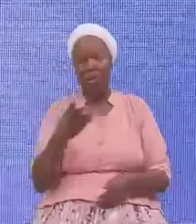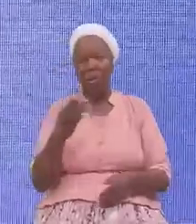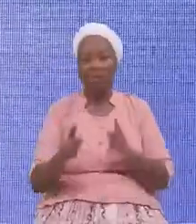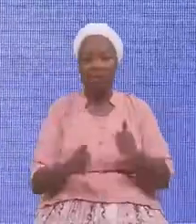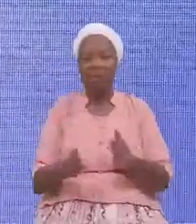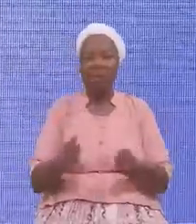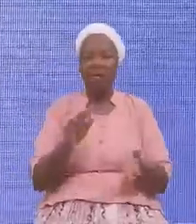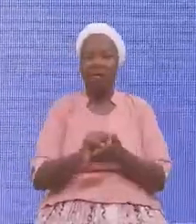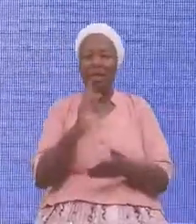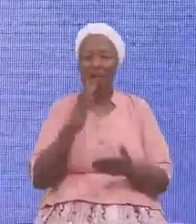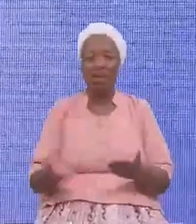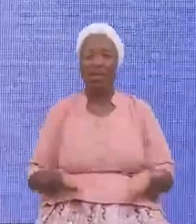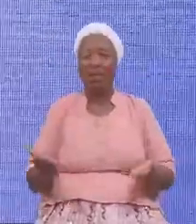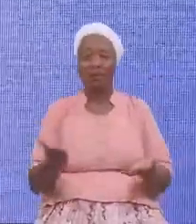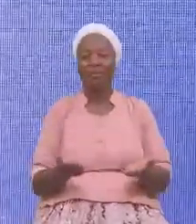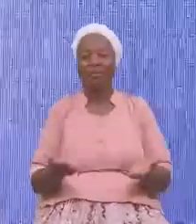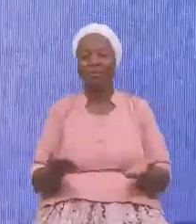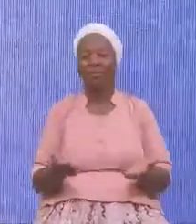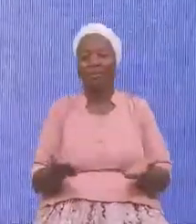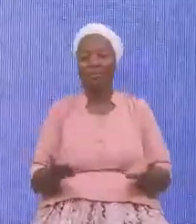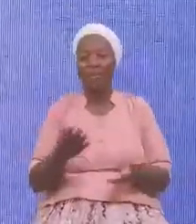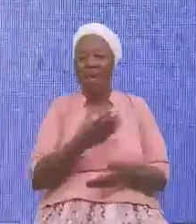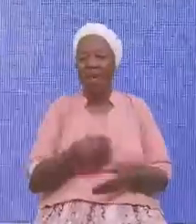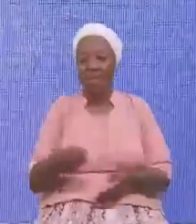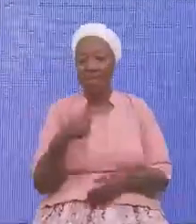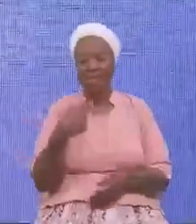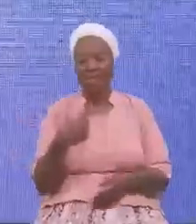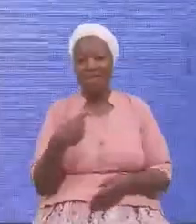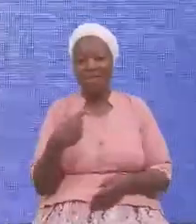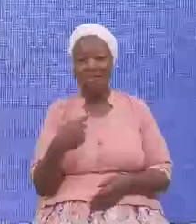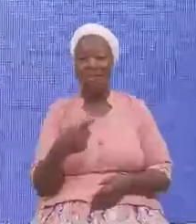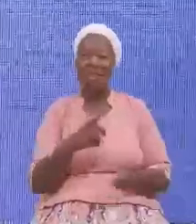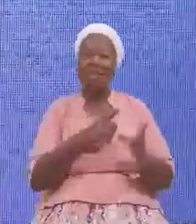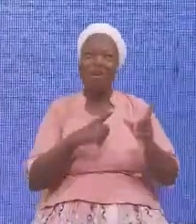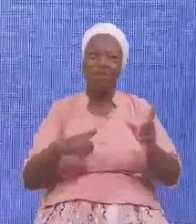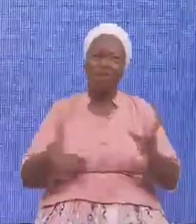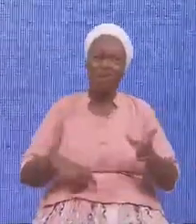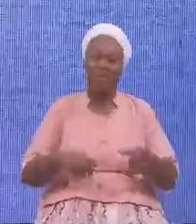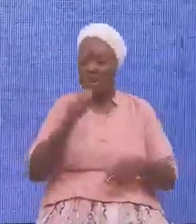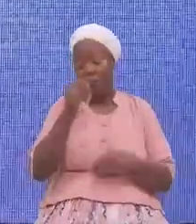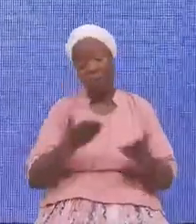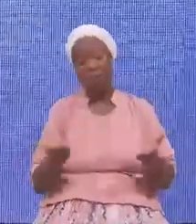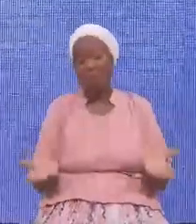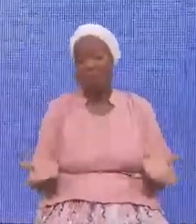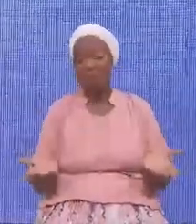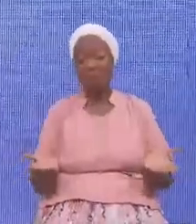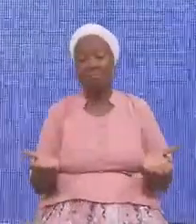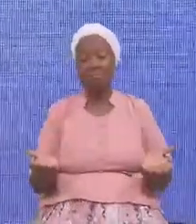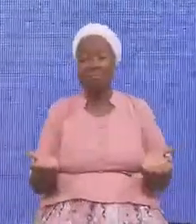ici et ils disent, Seigneur, je suis là. Tu me